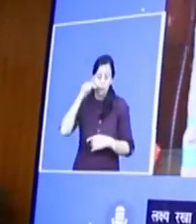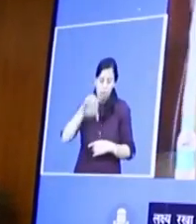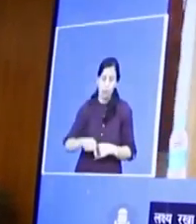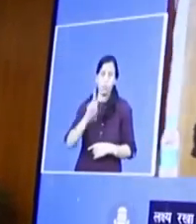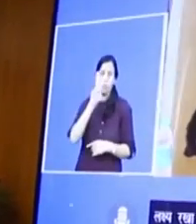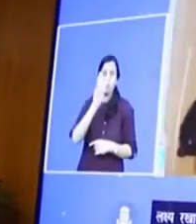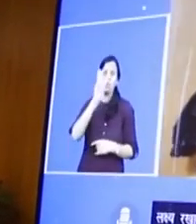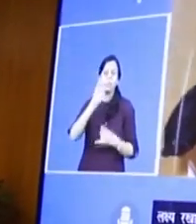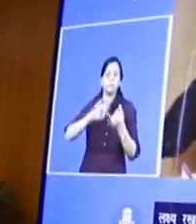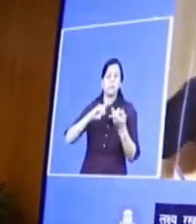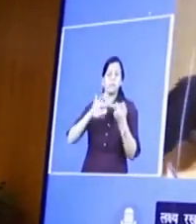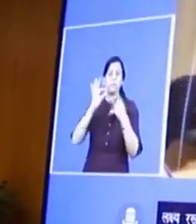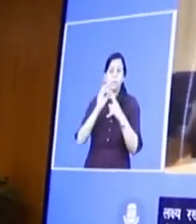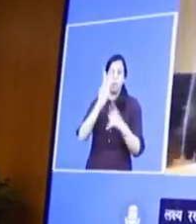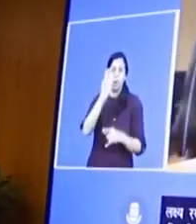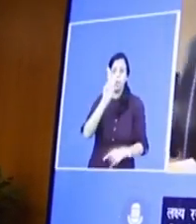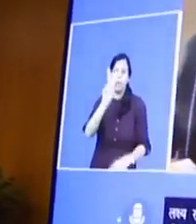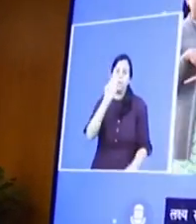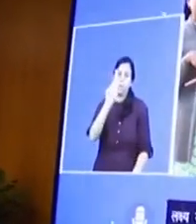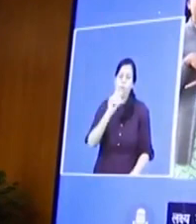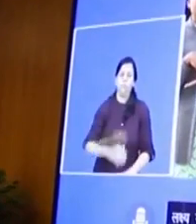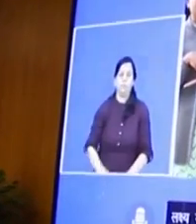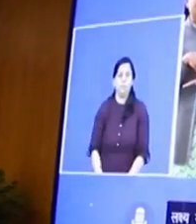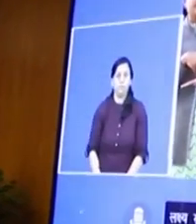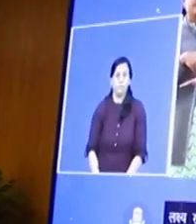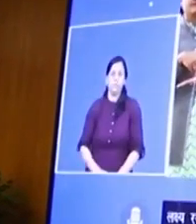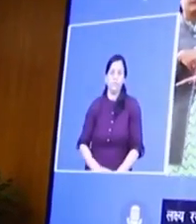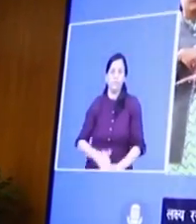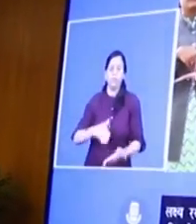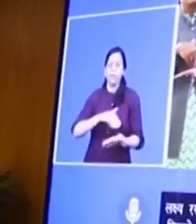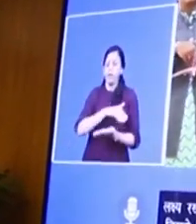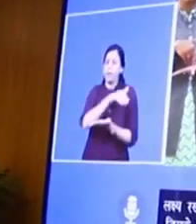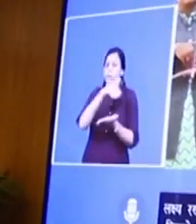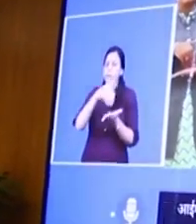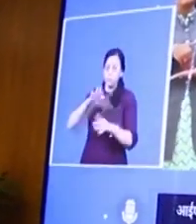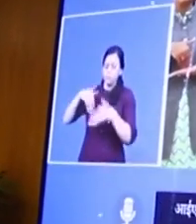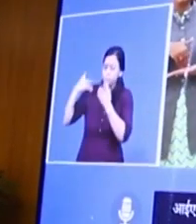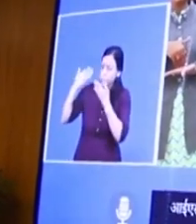आज सांकेतिक भाषा दिवस 23 सितंबर 2021 को लॉन्च किया जा रहा है।